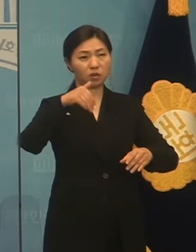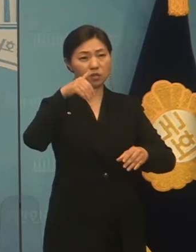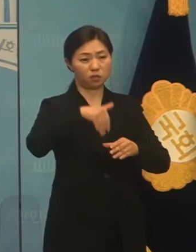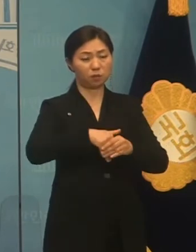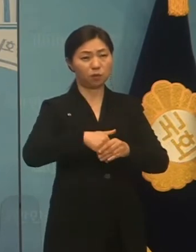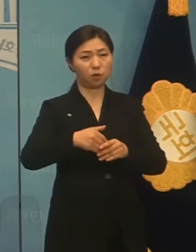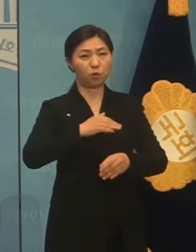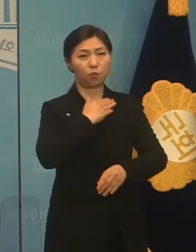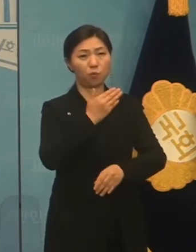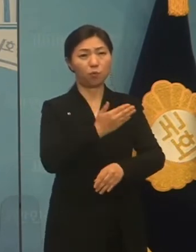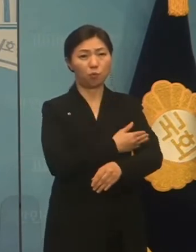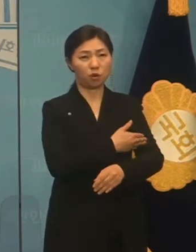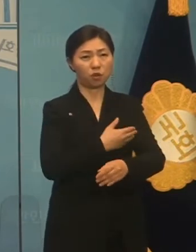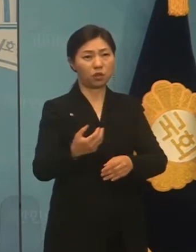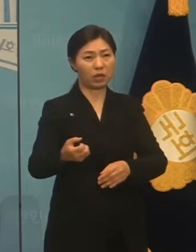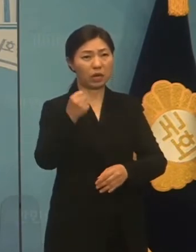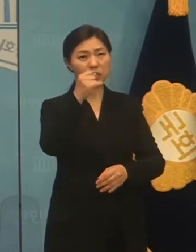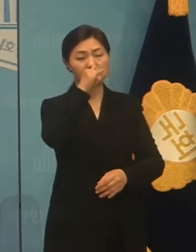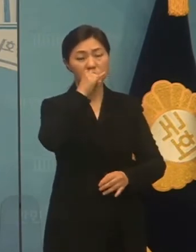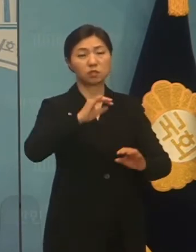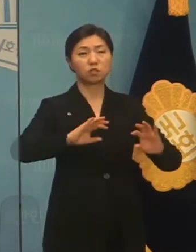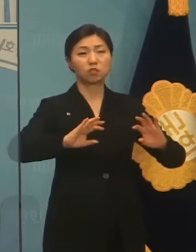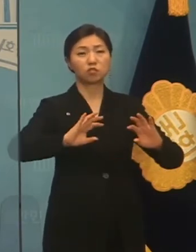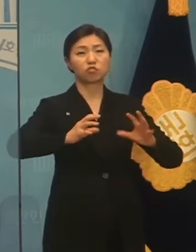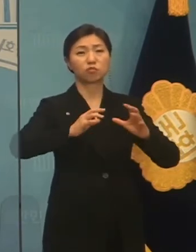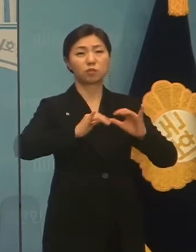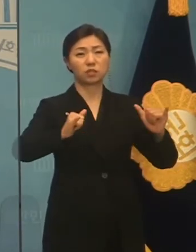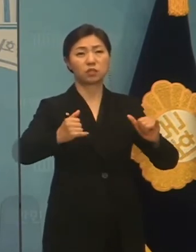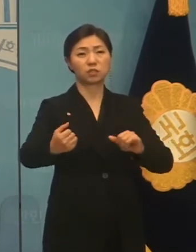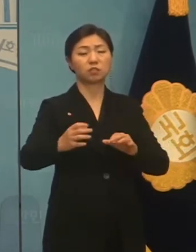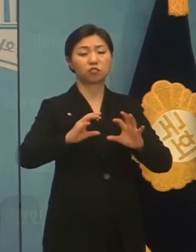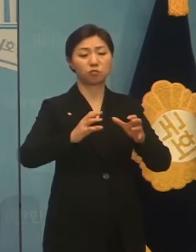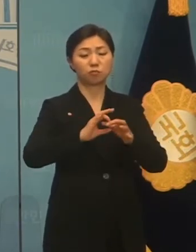주도권을 행사하는 그런 국민의힘으로 만들겠습니다.